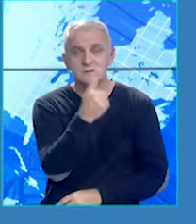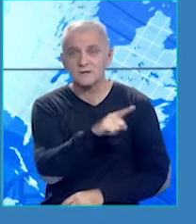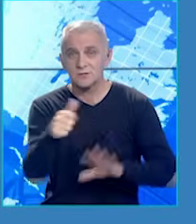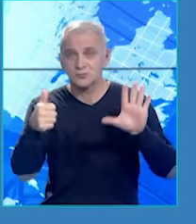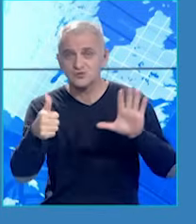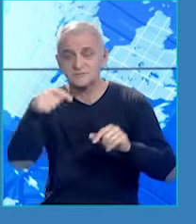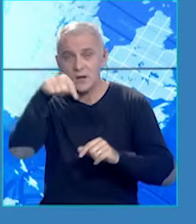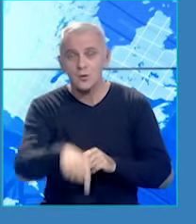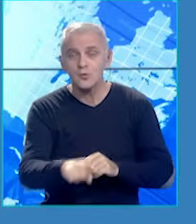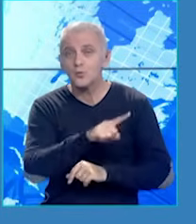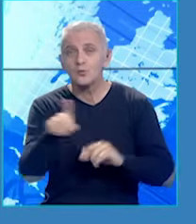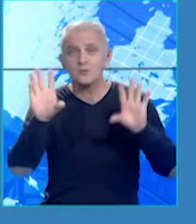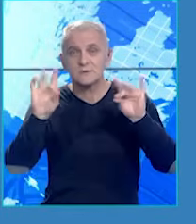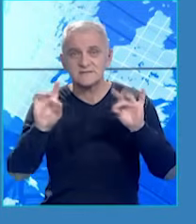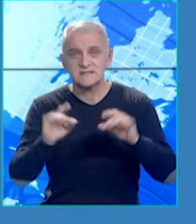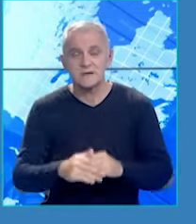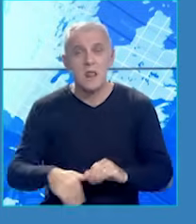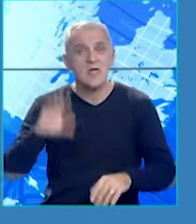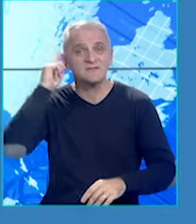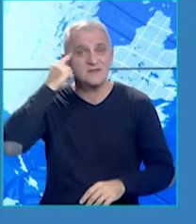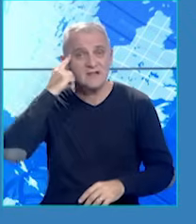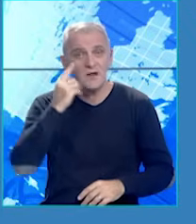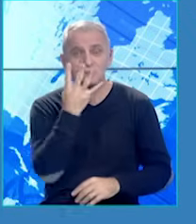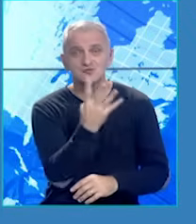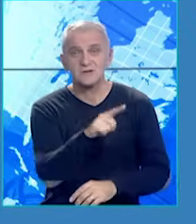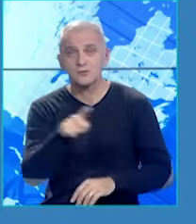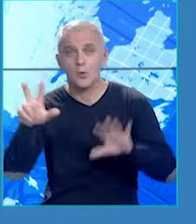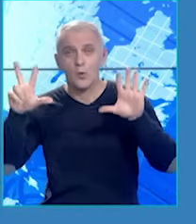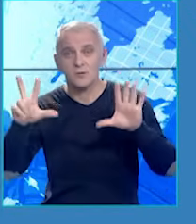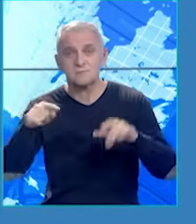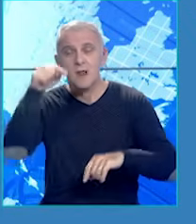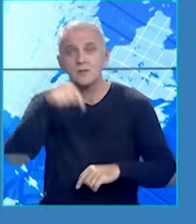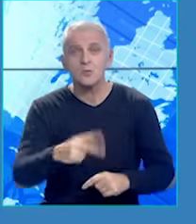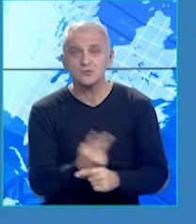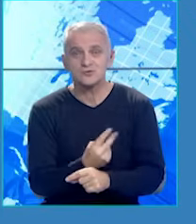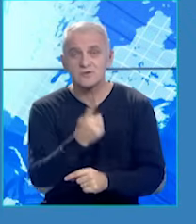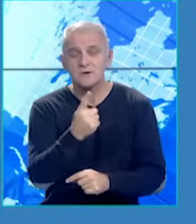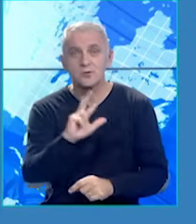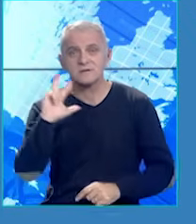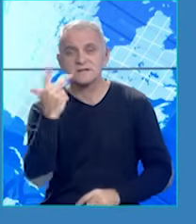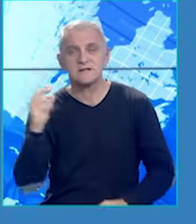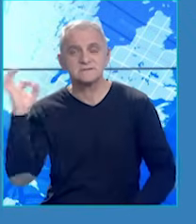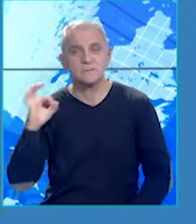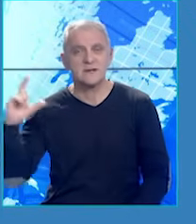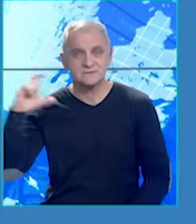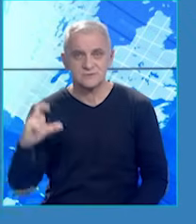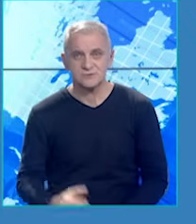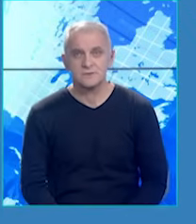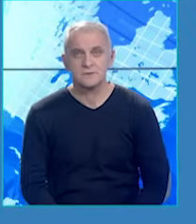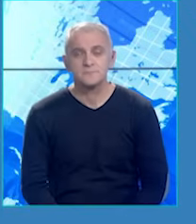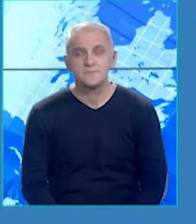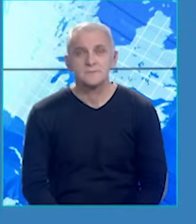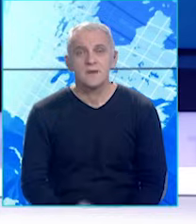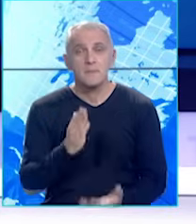temperatura od 1 do 6, na jugu do 10. Najviša dnevna od 4 do 8, na jugu zemlje do 13 stepeni.